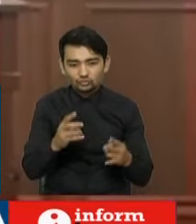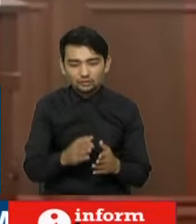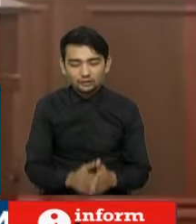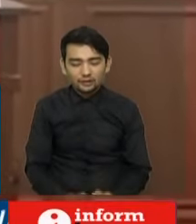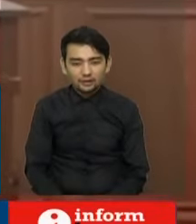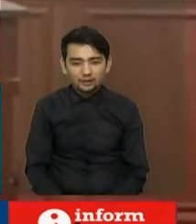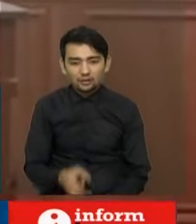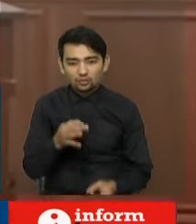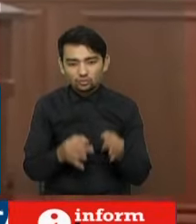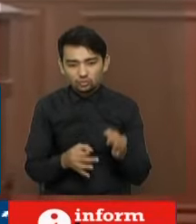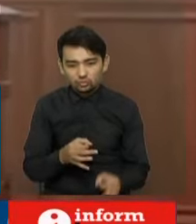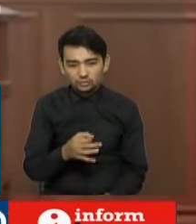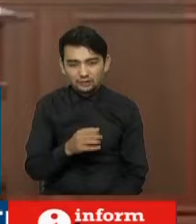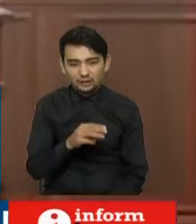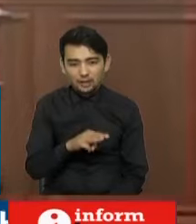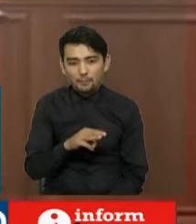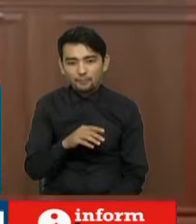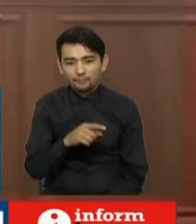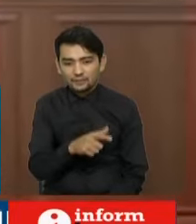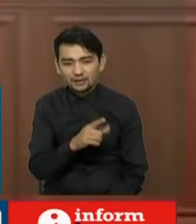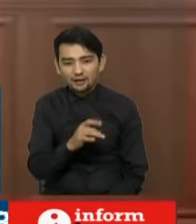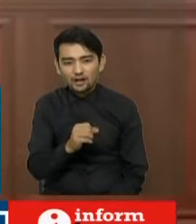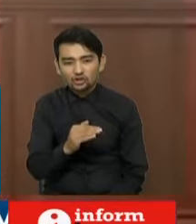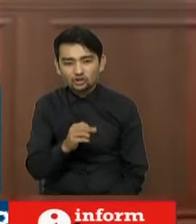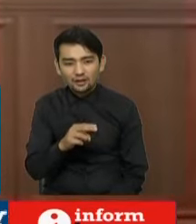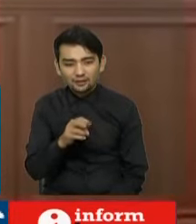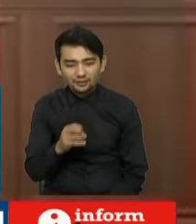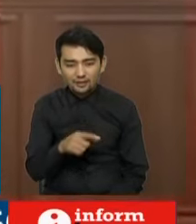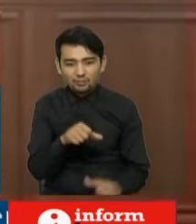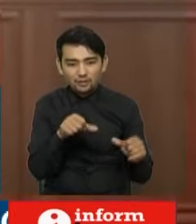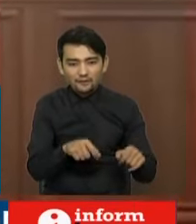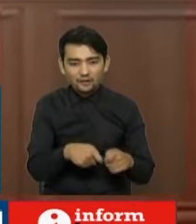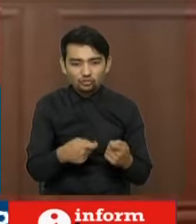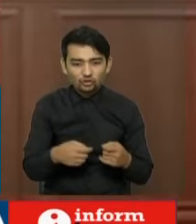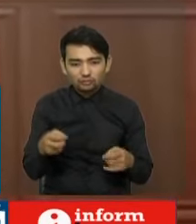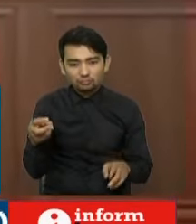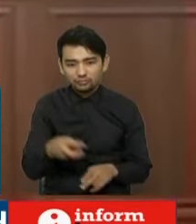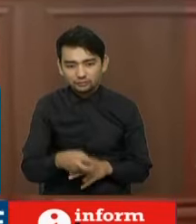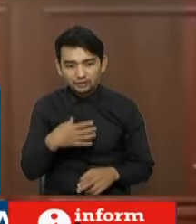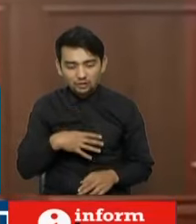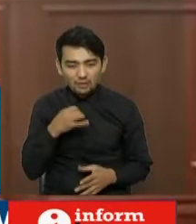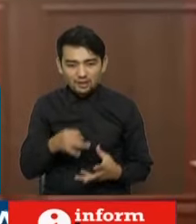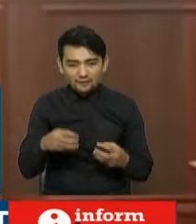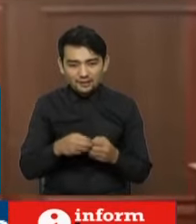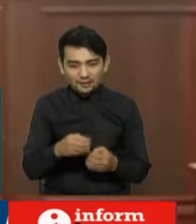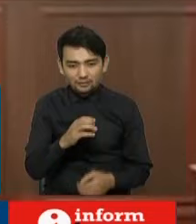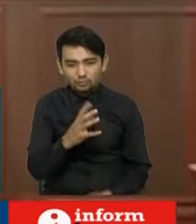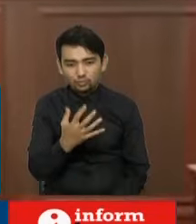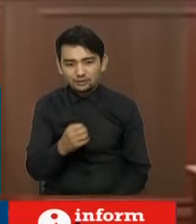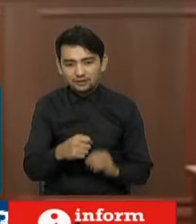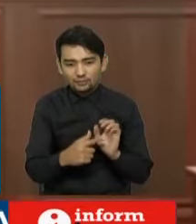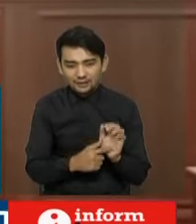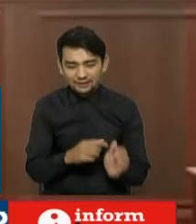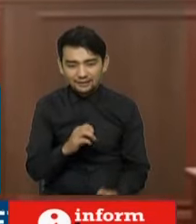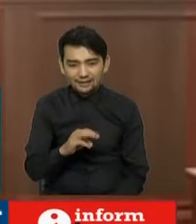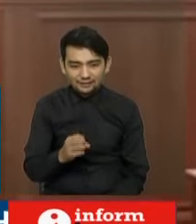Суд признал гражданина М. виновным в совершении административного правонарушения, предусмотренного частью 7 статьи 517